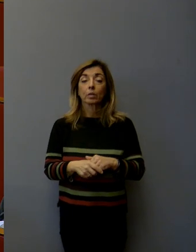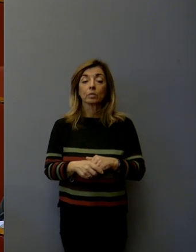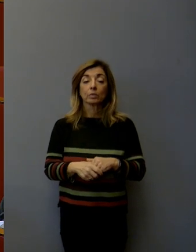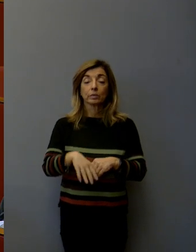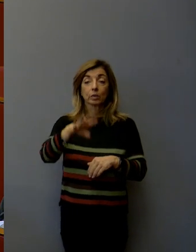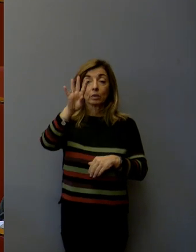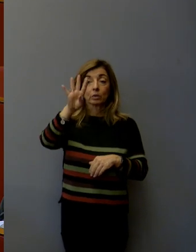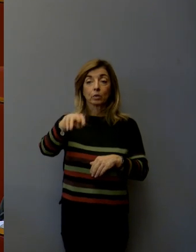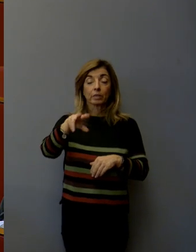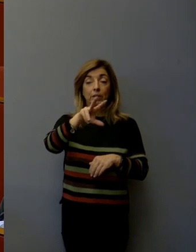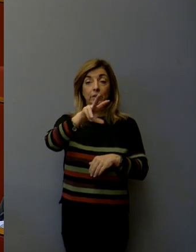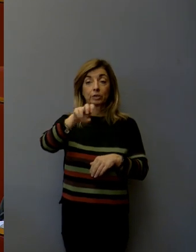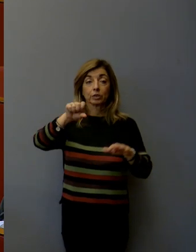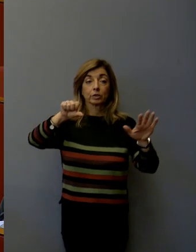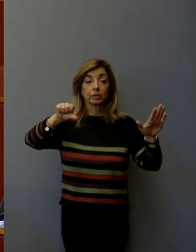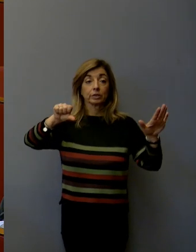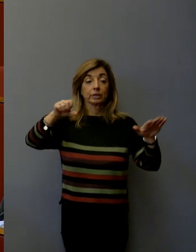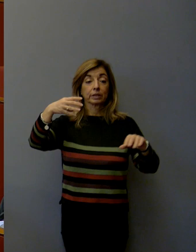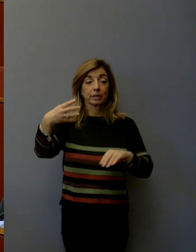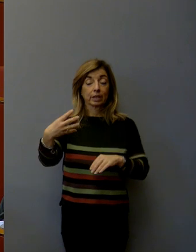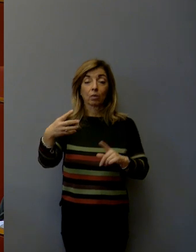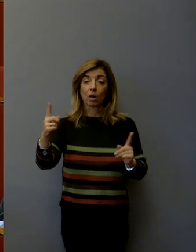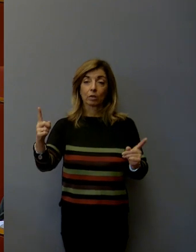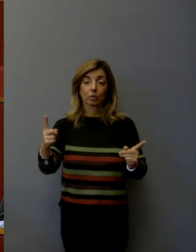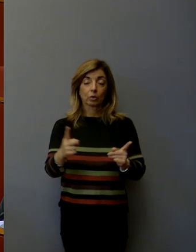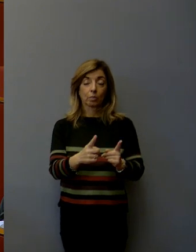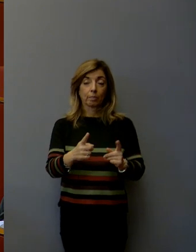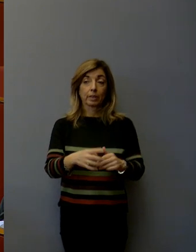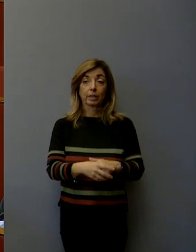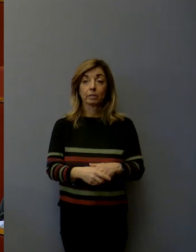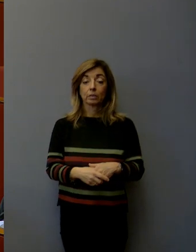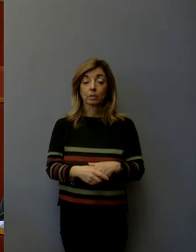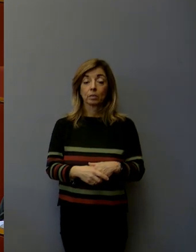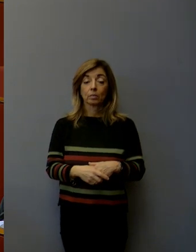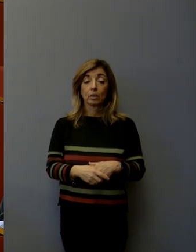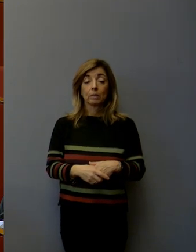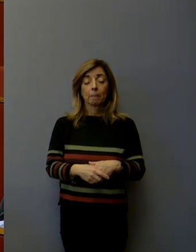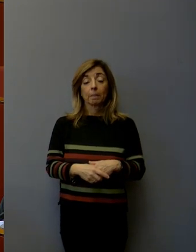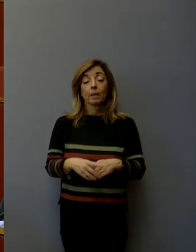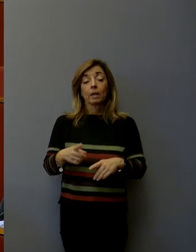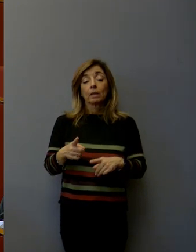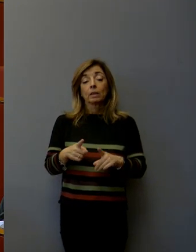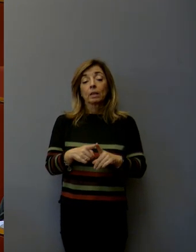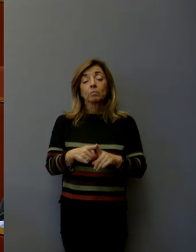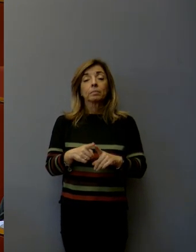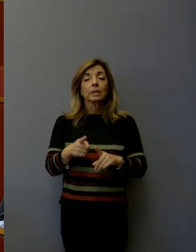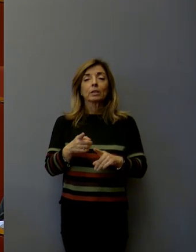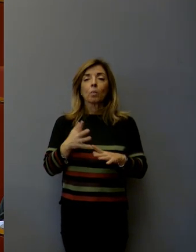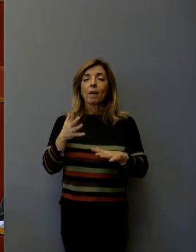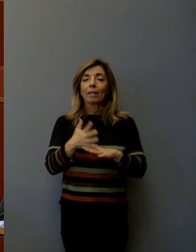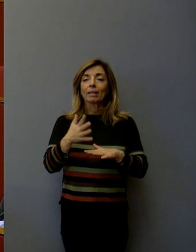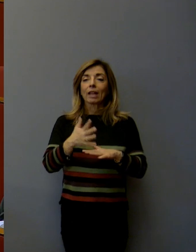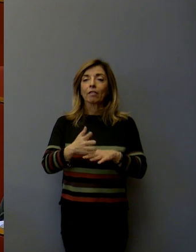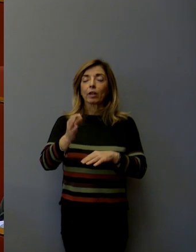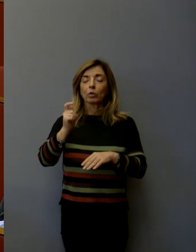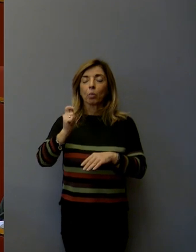4.364 è breve a un intervento puntuale rientra un po' negli interventi puntuali che come dire di cui